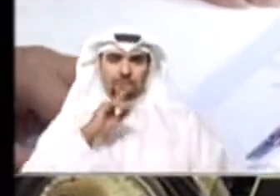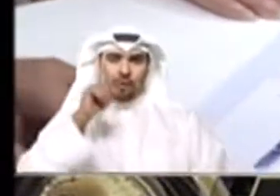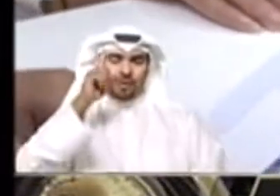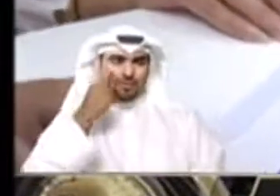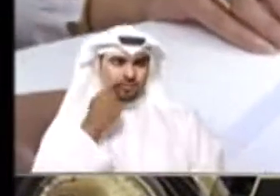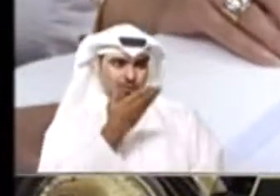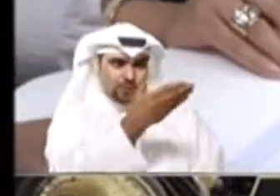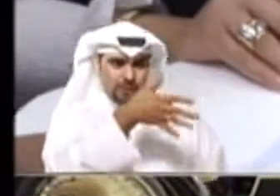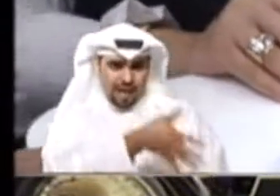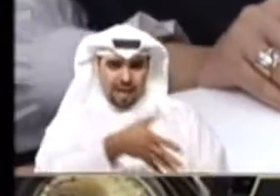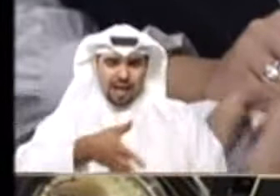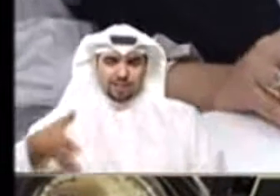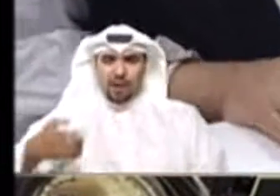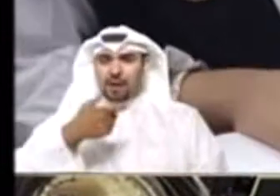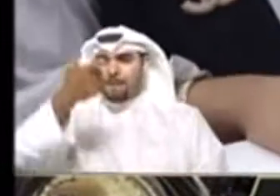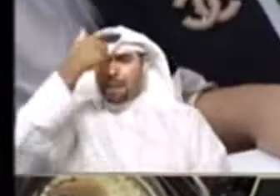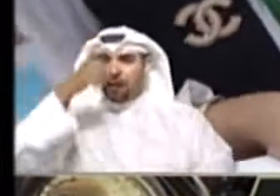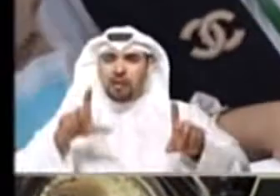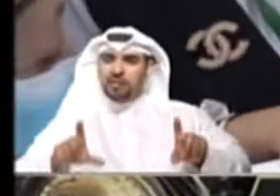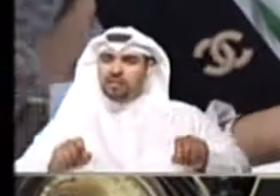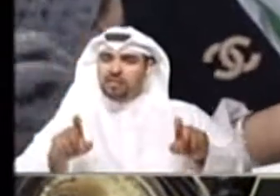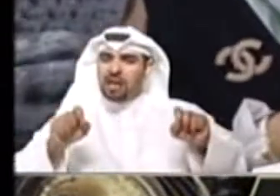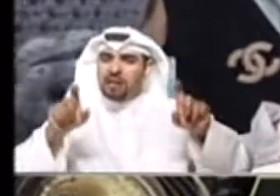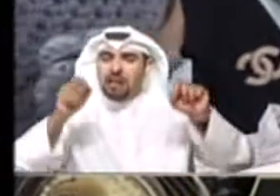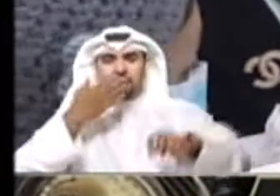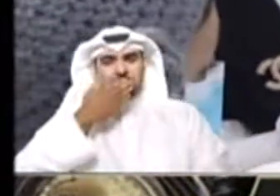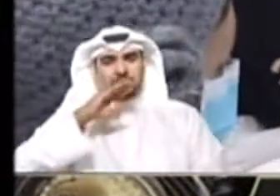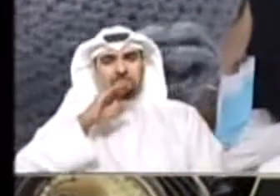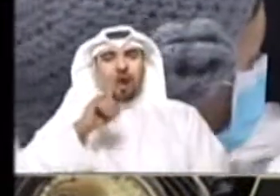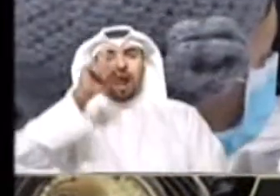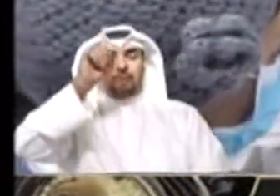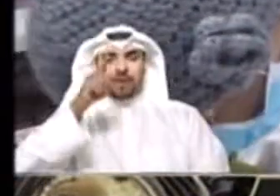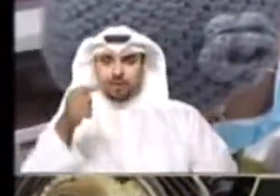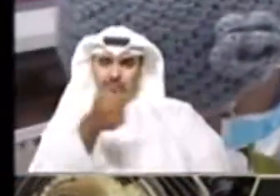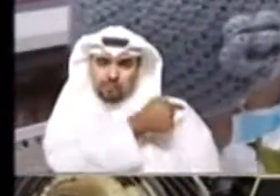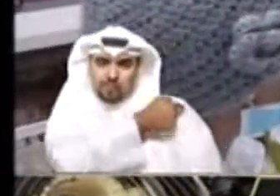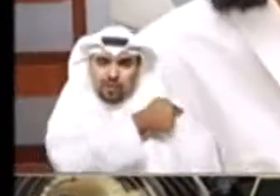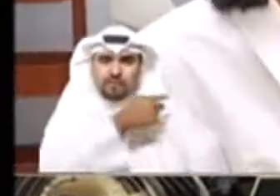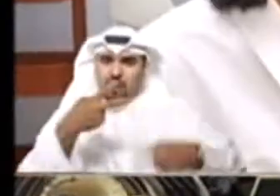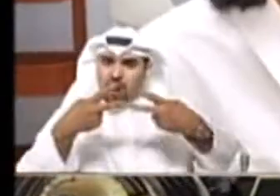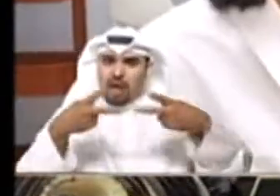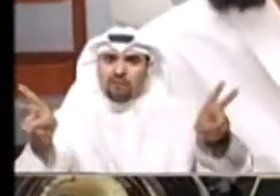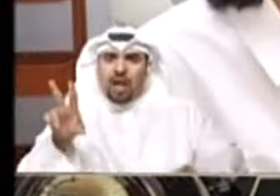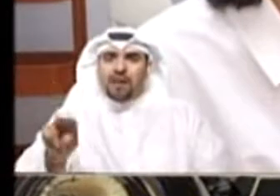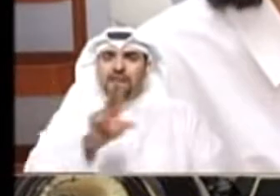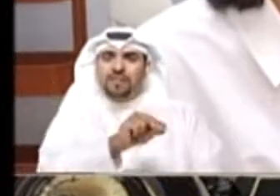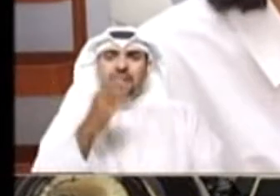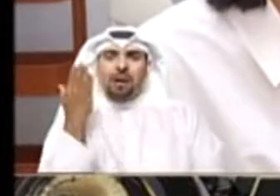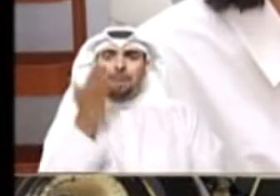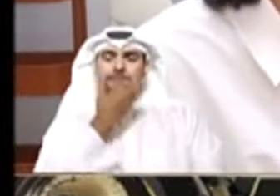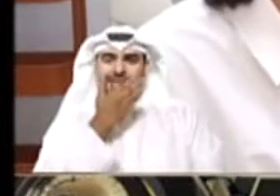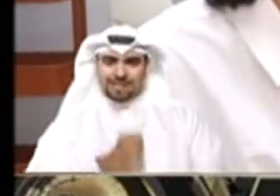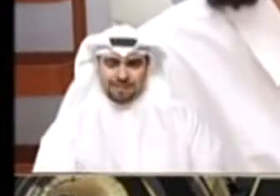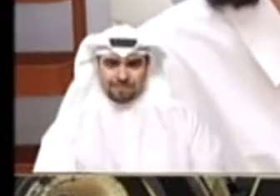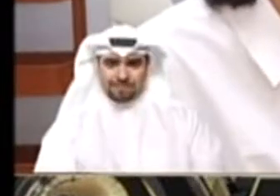على مقاعد المدرسة، فجاءتهم المقاعد إلى المستشفى في مستشفى البنك الوطني. عندنا الفصل الدراسي طبعا